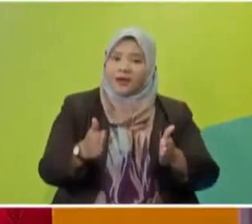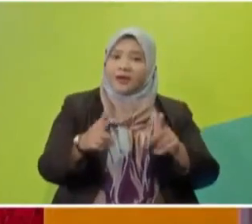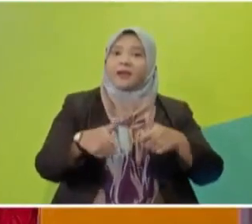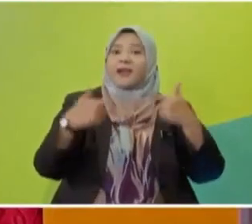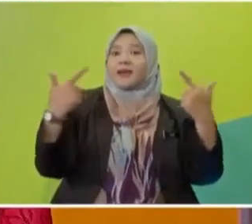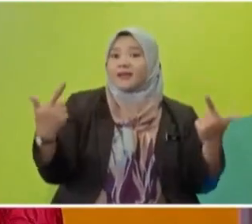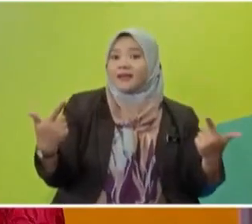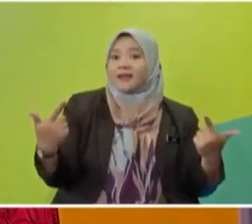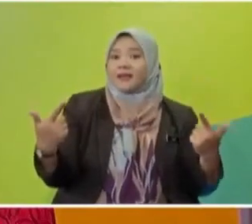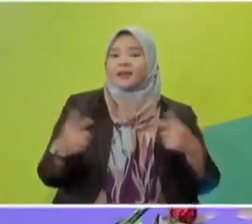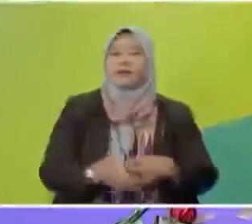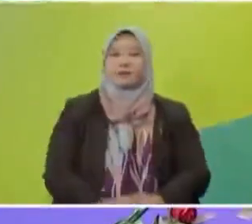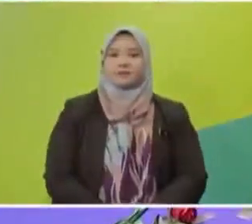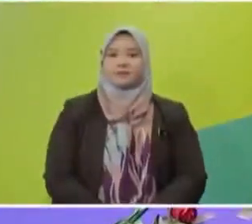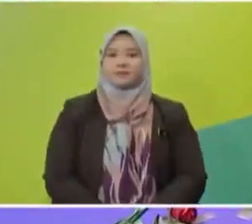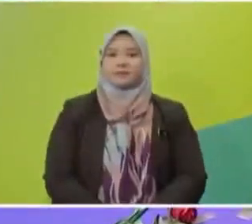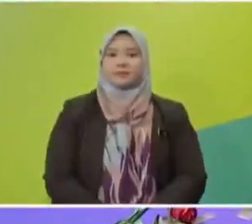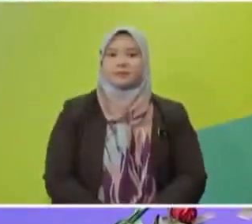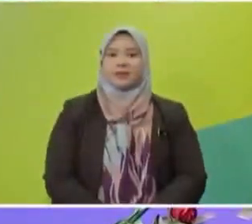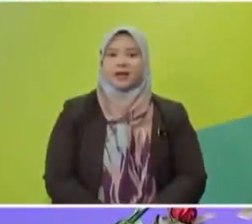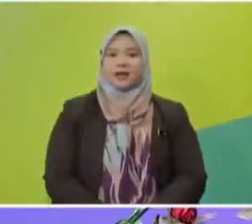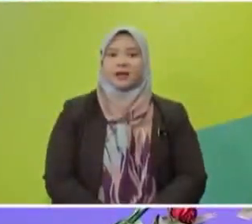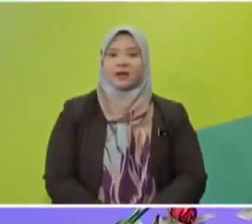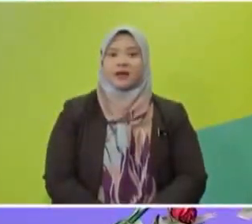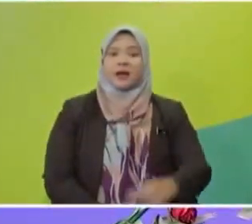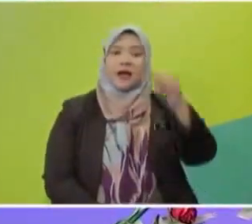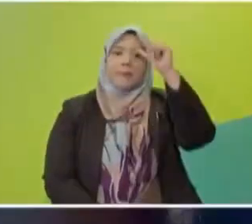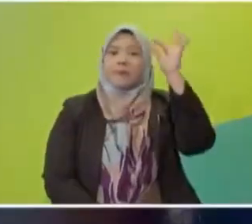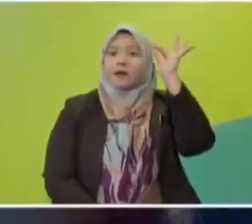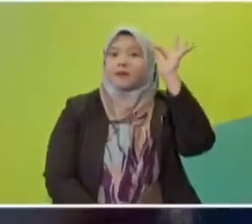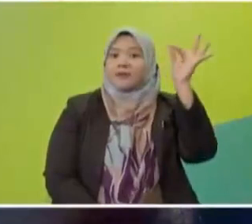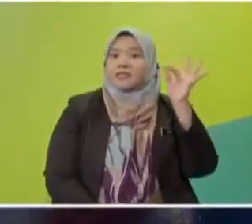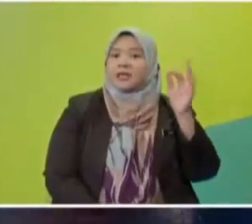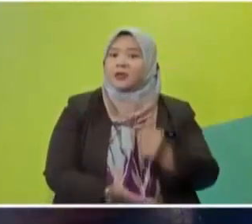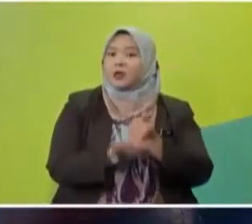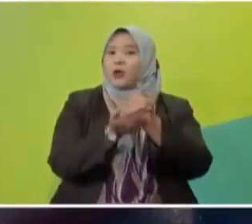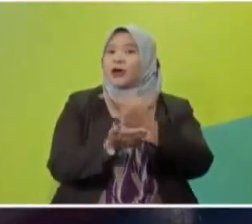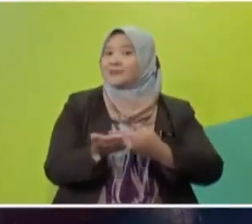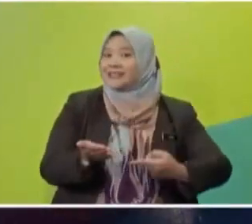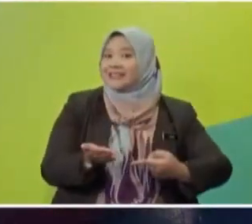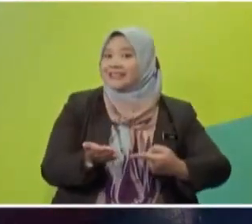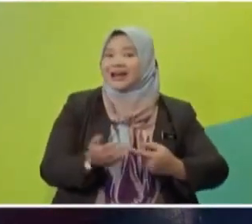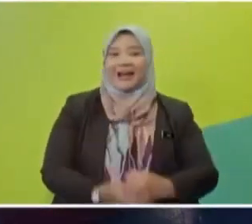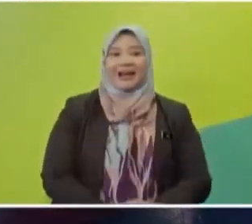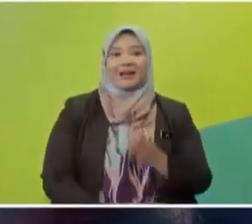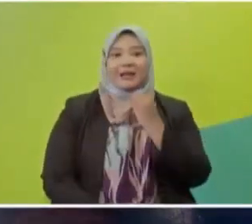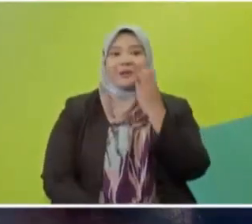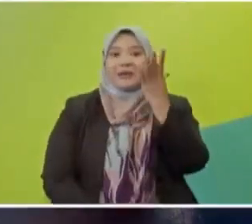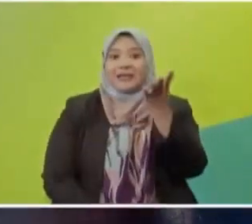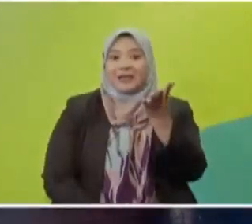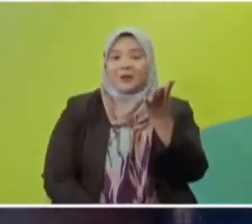dalam kehidupan Fizi pula? Saya membantu cikgu dalam Didik TV. Tahniah! 5 wah untuk Fizi.